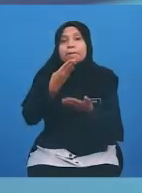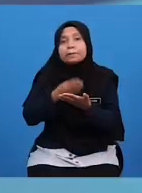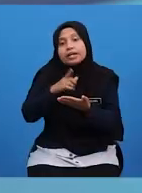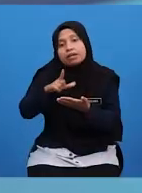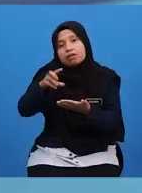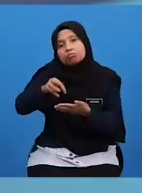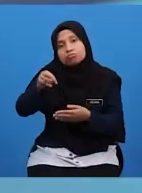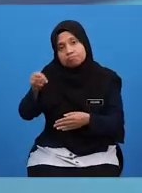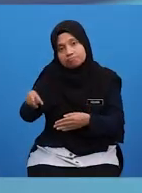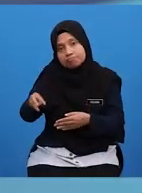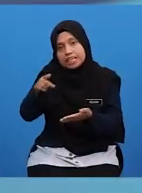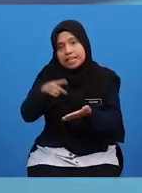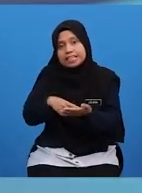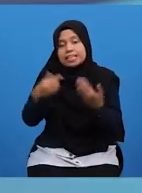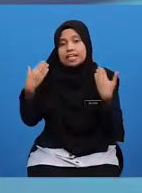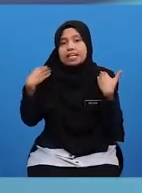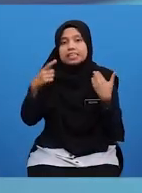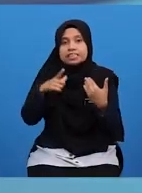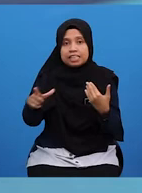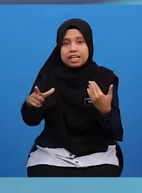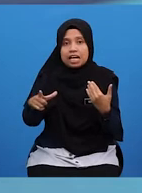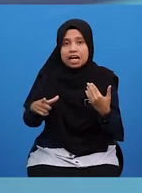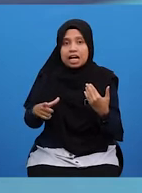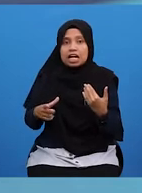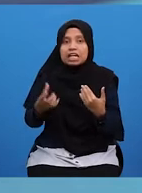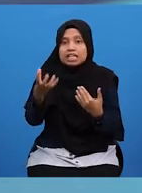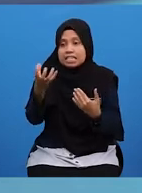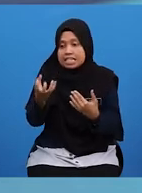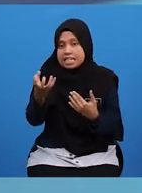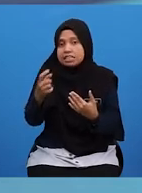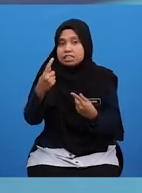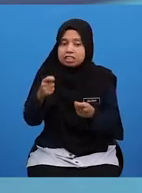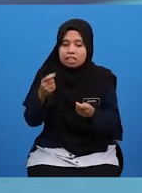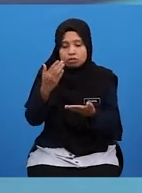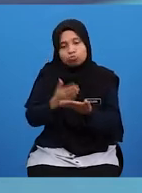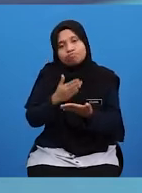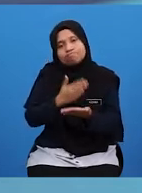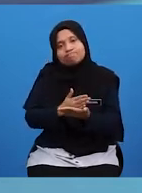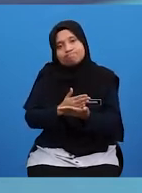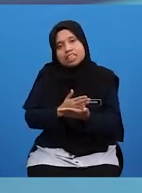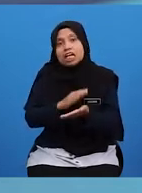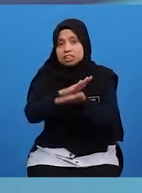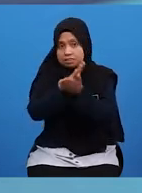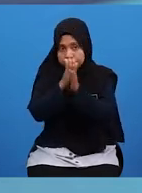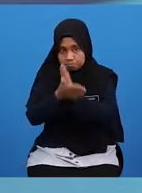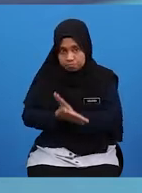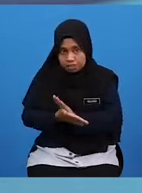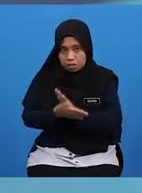Baiklah murid-murid, ini adalah ketulan lilin yang telah siap dipotong.